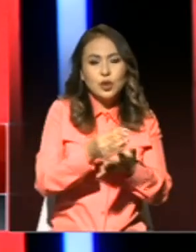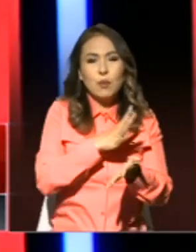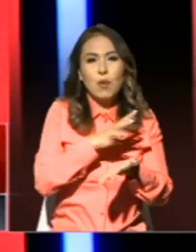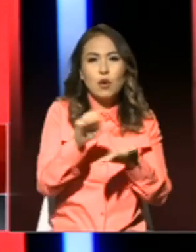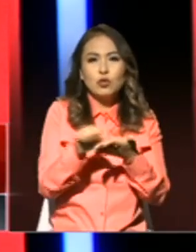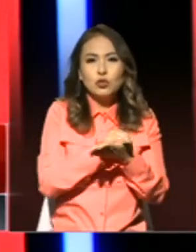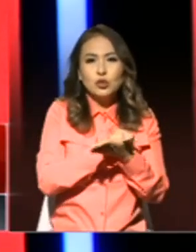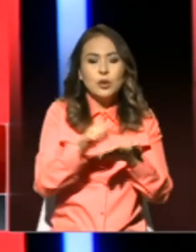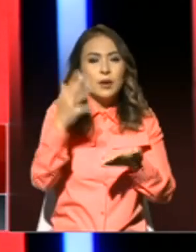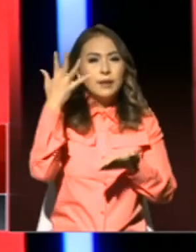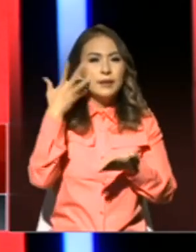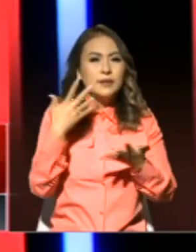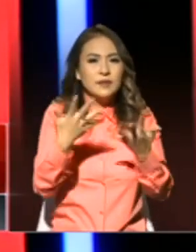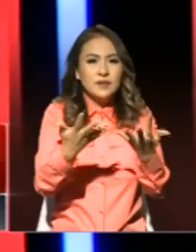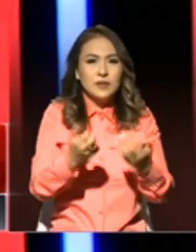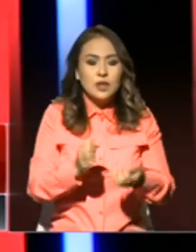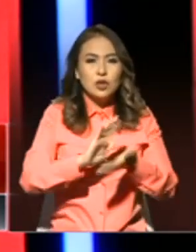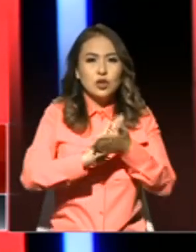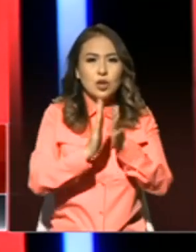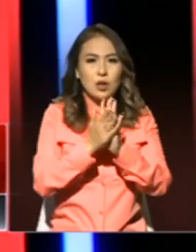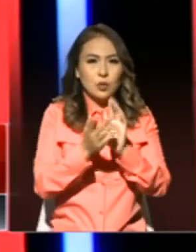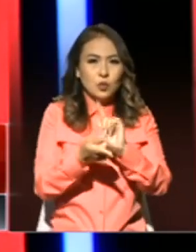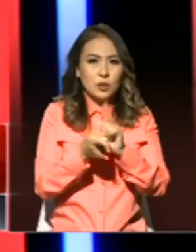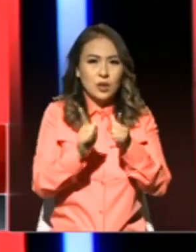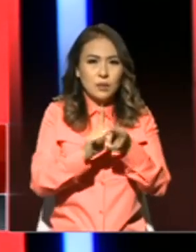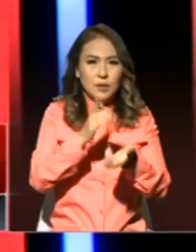Құжат қолына тие бастаған кезде шарт өзгеріп кетті.